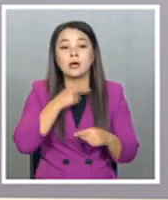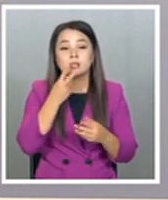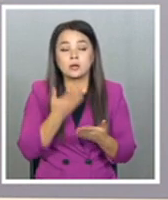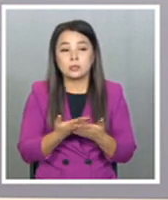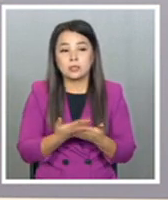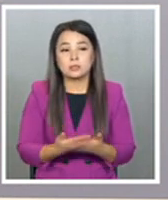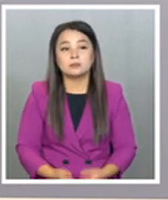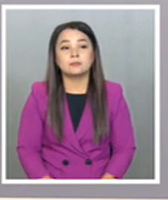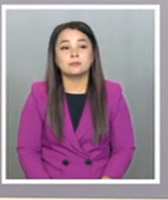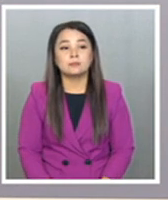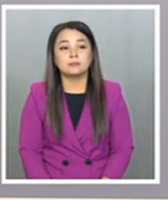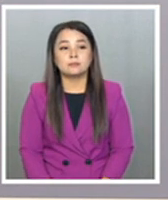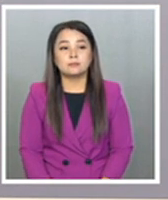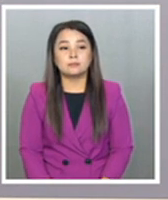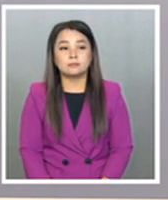аударыңыздар.